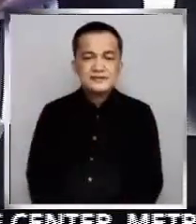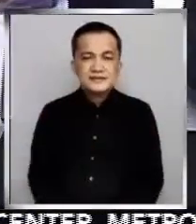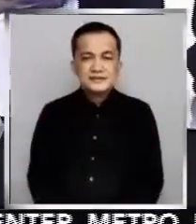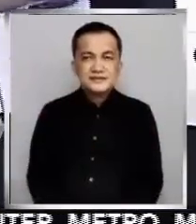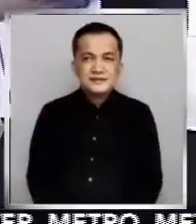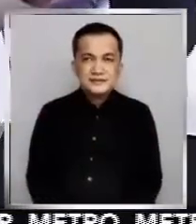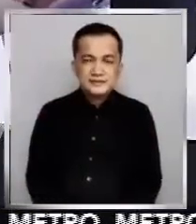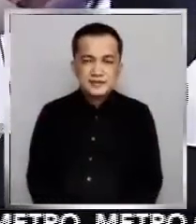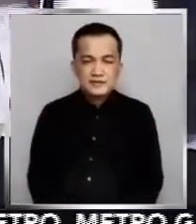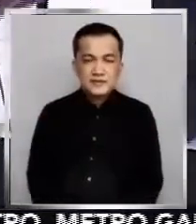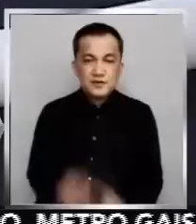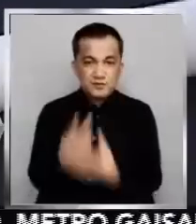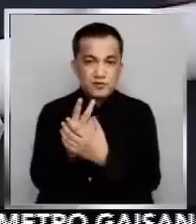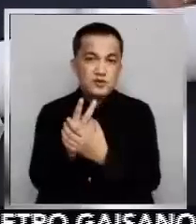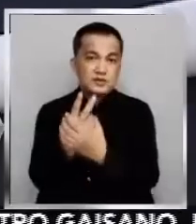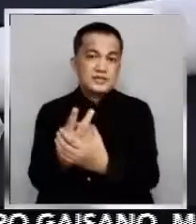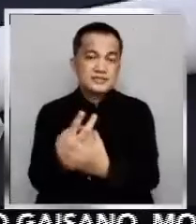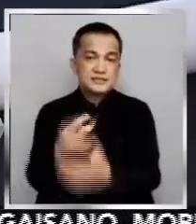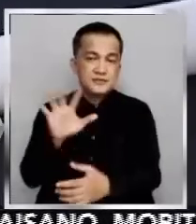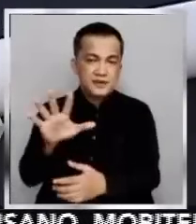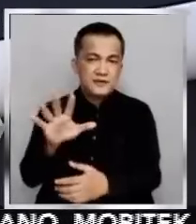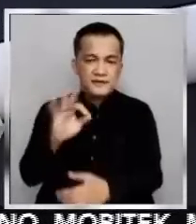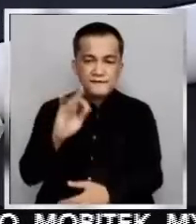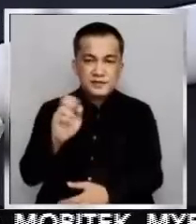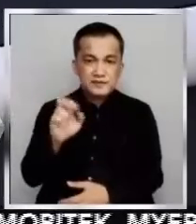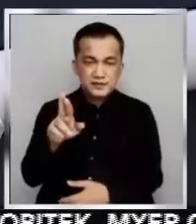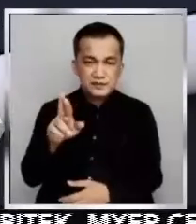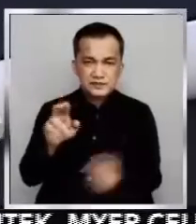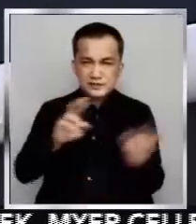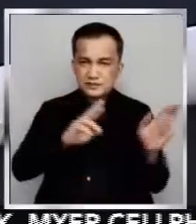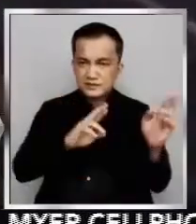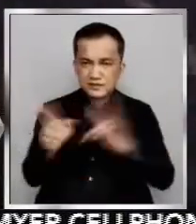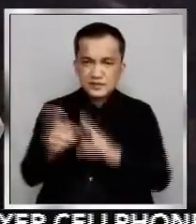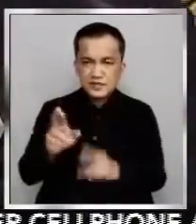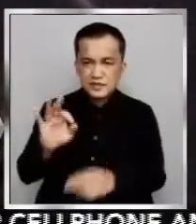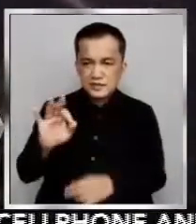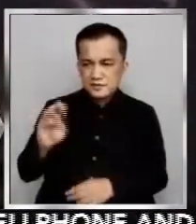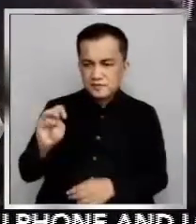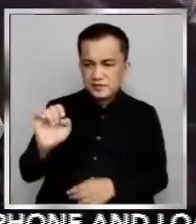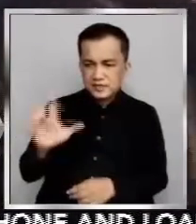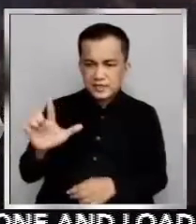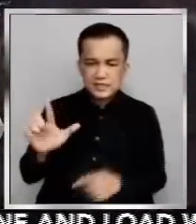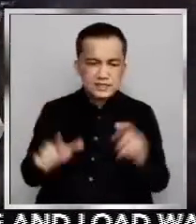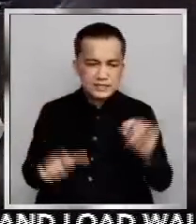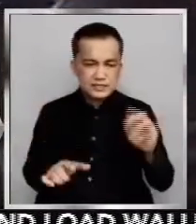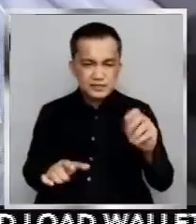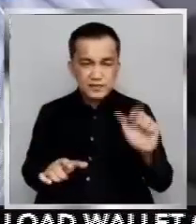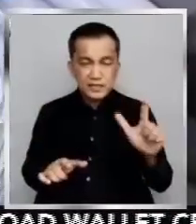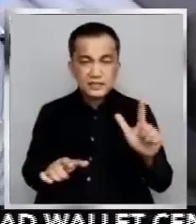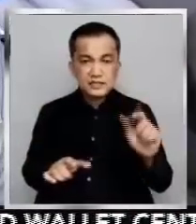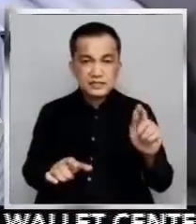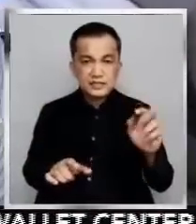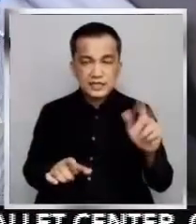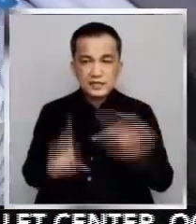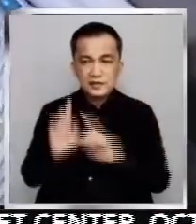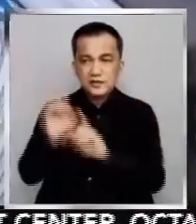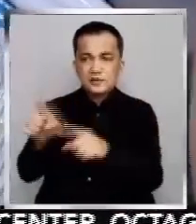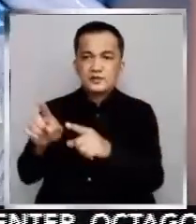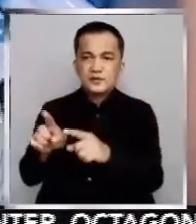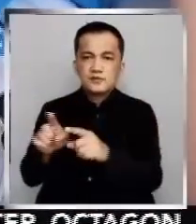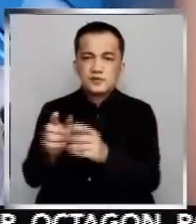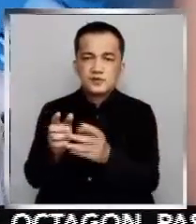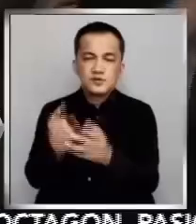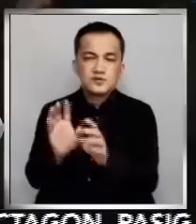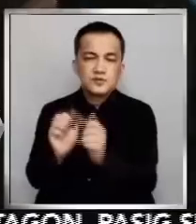Voltes 5 Fever is on! Sina Miguel Tan Felix at Isabel Ortega, personal na nakibolt in sa screenings ng Voltes